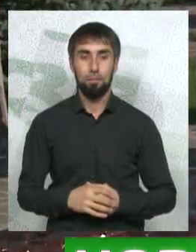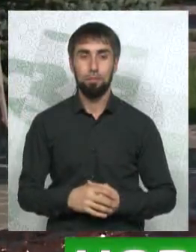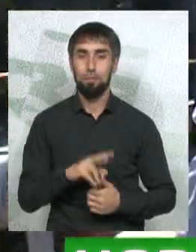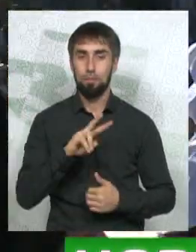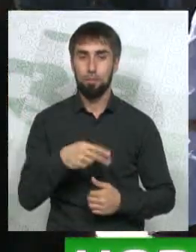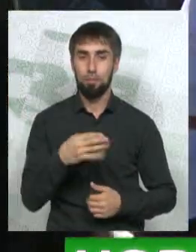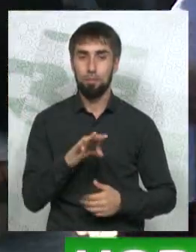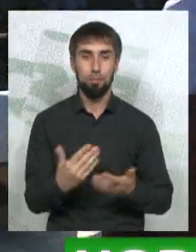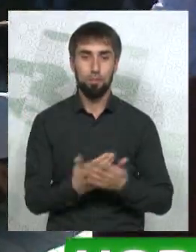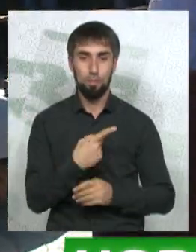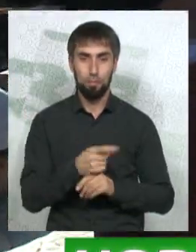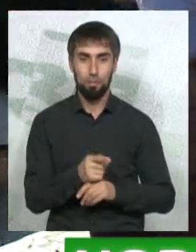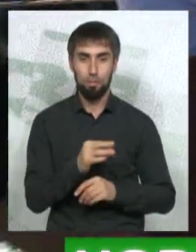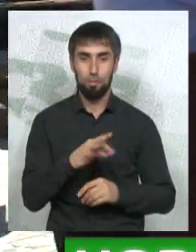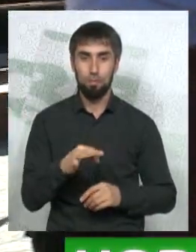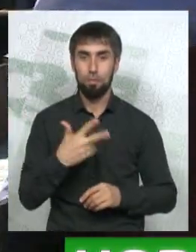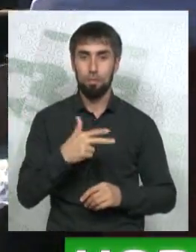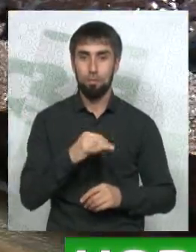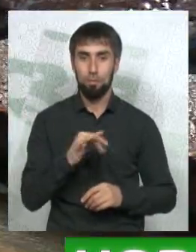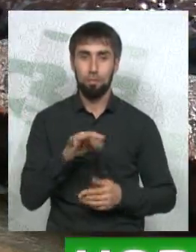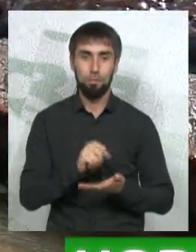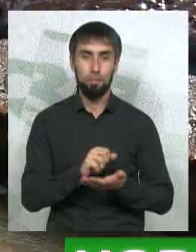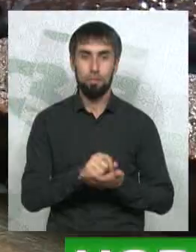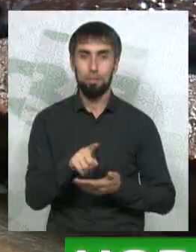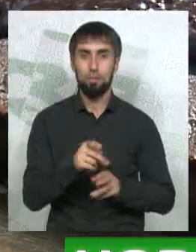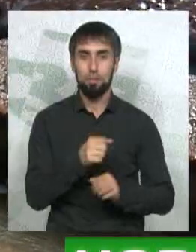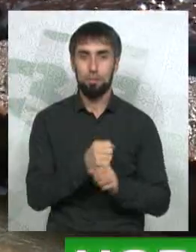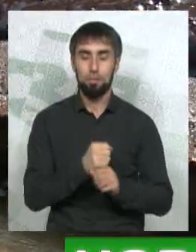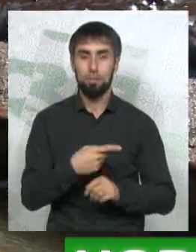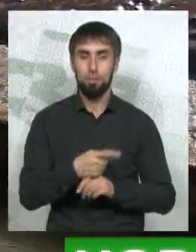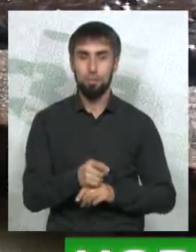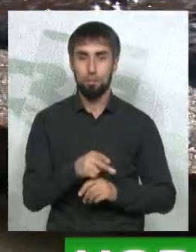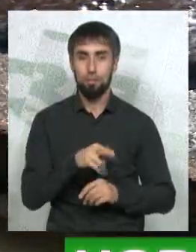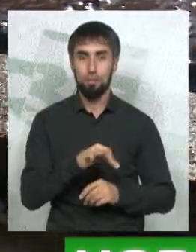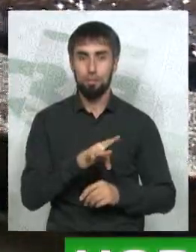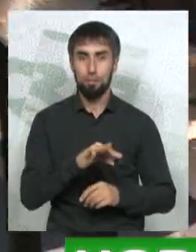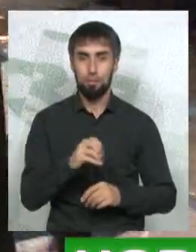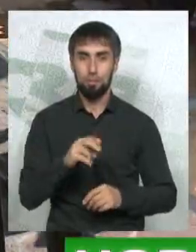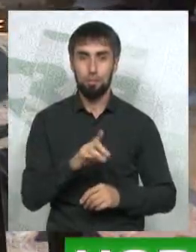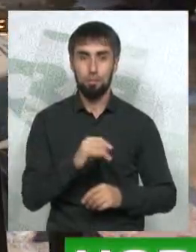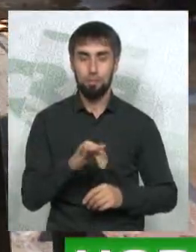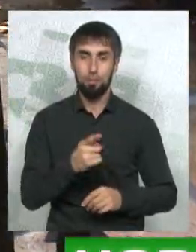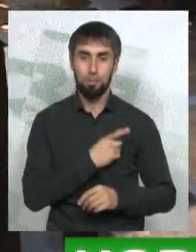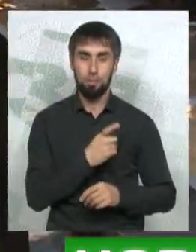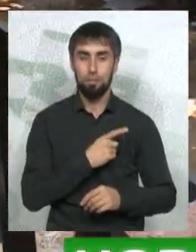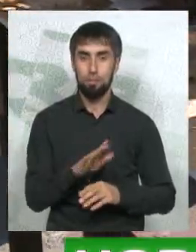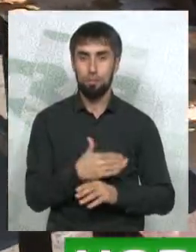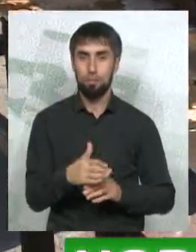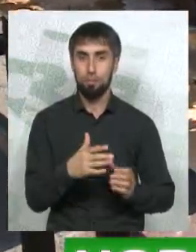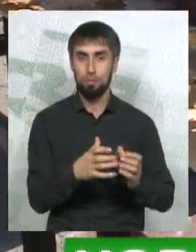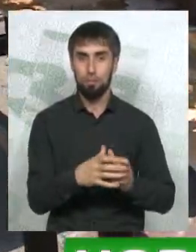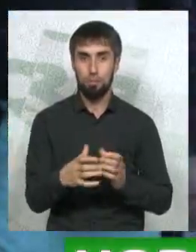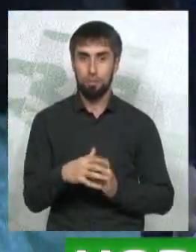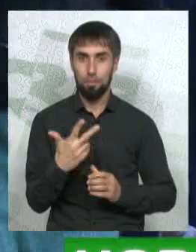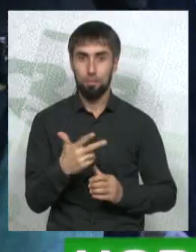Два часа до нового рекорда. Около 30 кондитеров заняты изготовлением рекордного пирожного брауни. Мастера разбиты на три группы, у